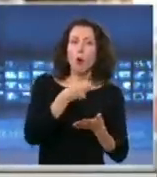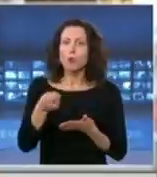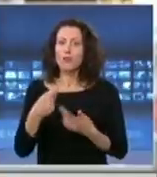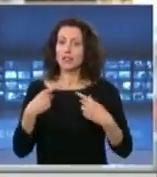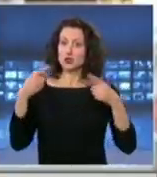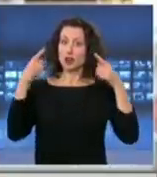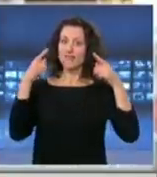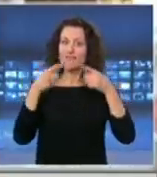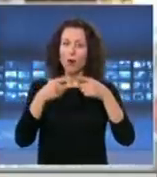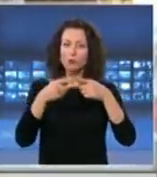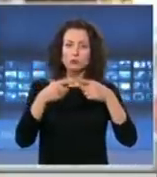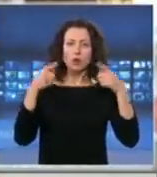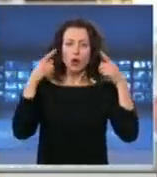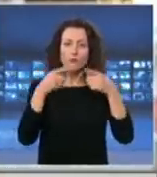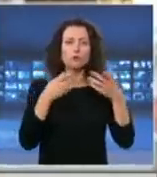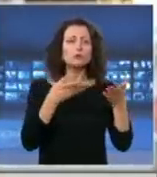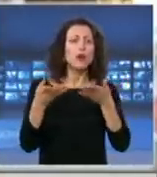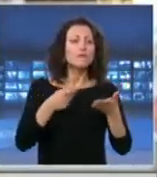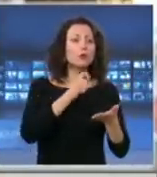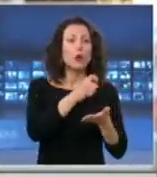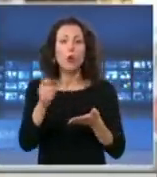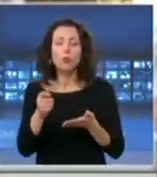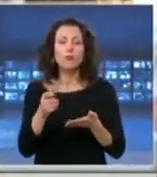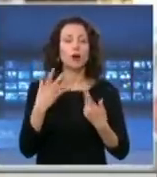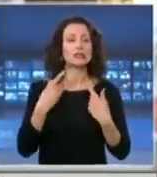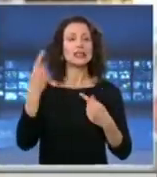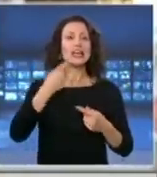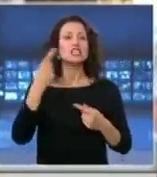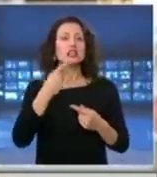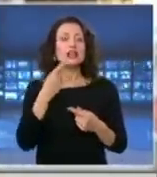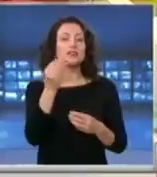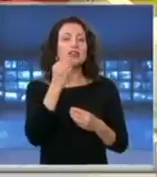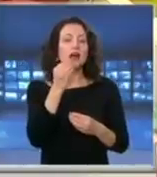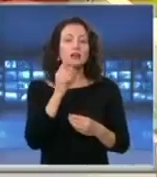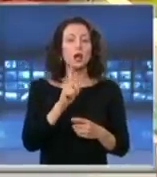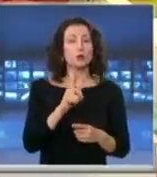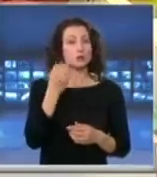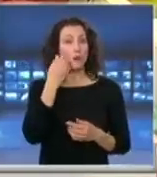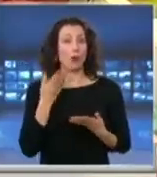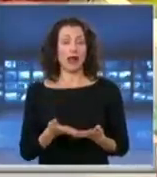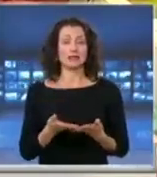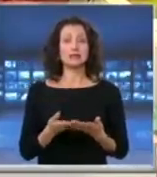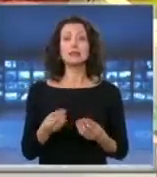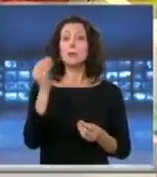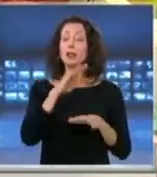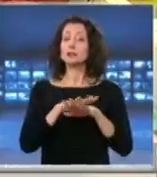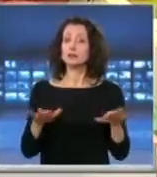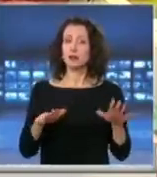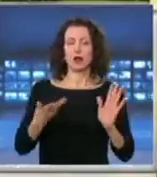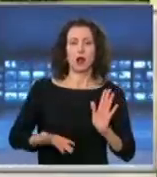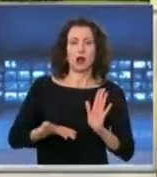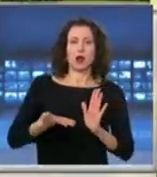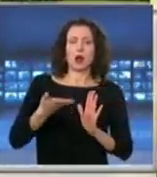вниманието върху основни хранителни стоки, които ежедневно присъстват на българската трапеза. Заради нарастването на цените пък, много